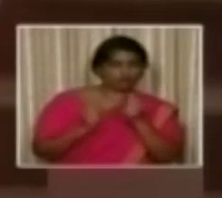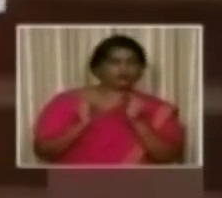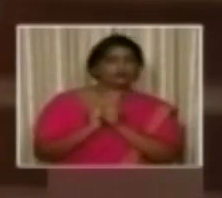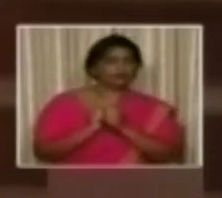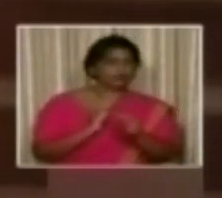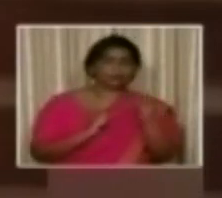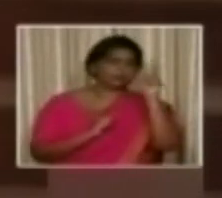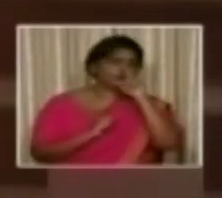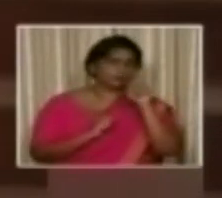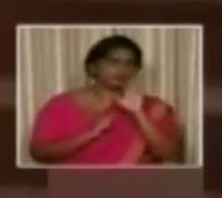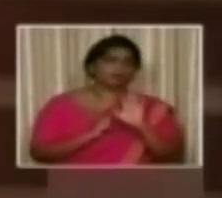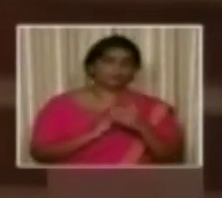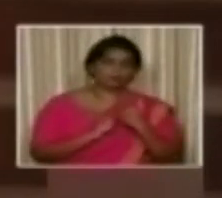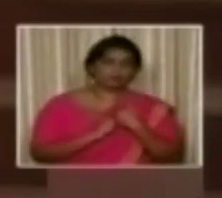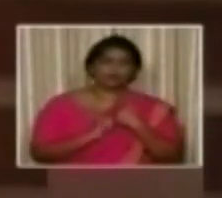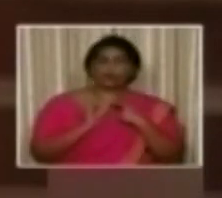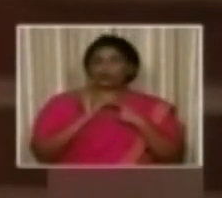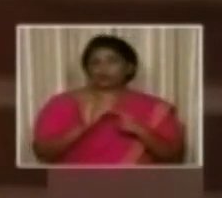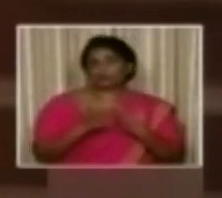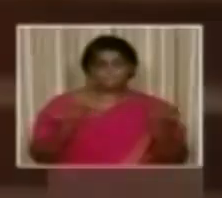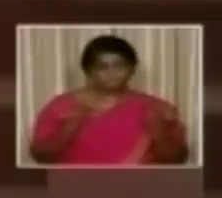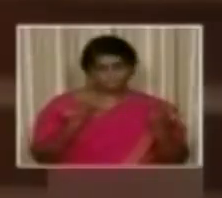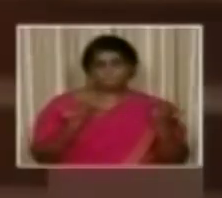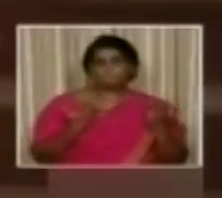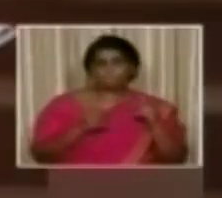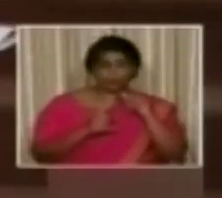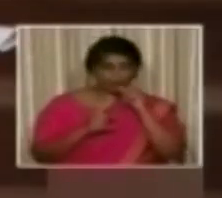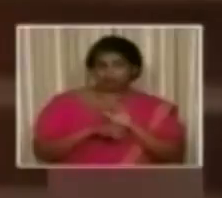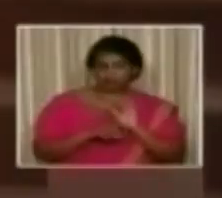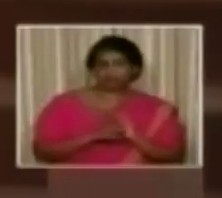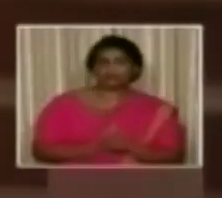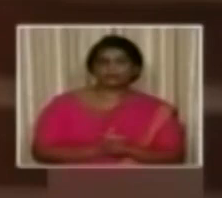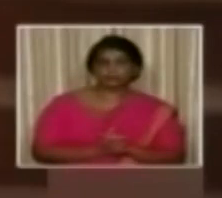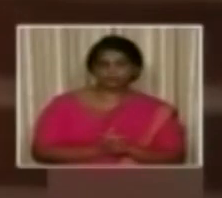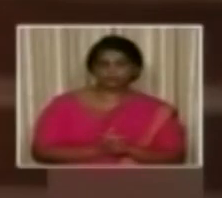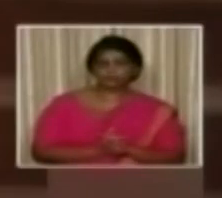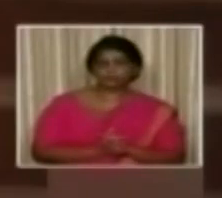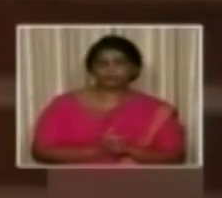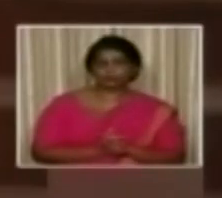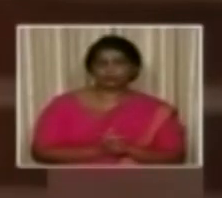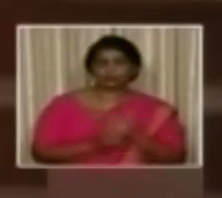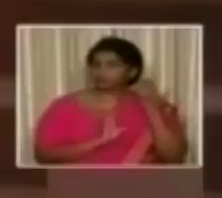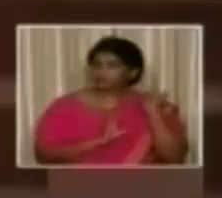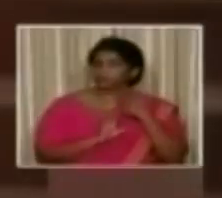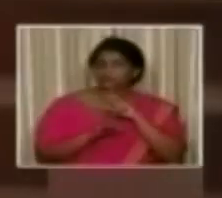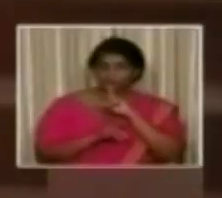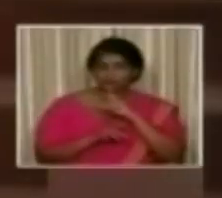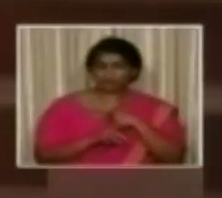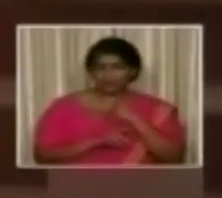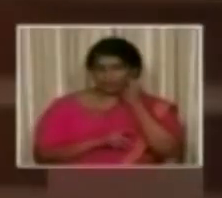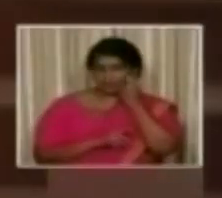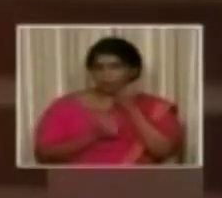போலீஸ் நிலையத்தினால் 28 மாதிரிகளும், முகத்துவாரம் போலீஸ் நிலையத்தினால் 24 மாதிரிகளும் அனுப்பப்பட்டுள்ளன. போதைப் பொருட்களின் மாதிரி பரிசோதனை